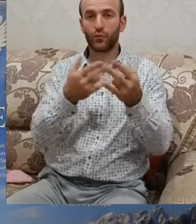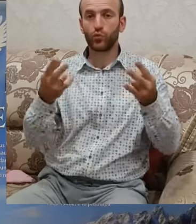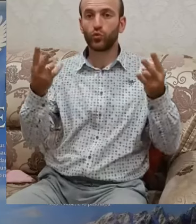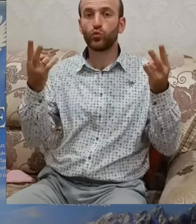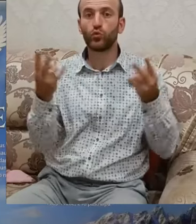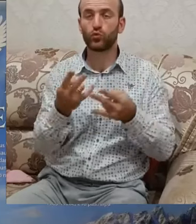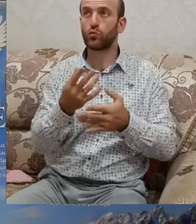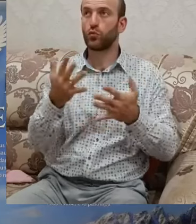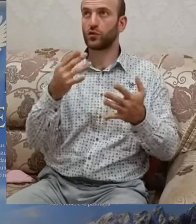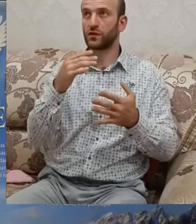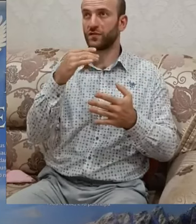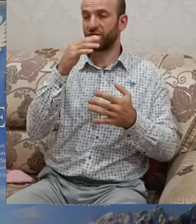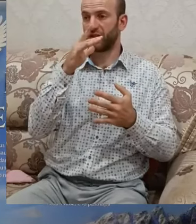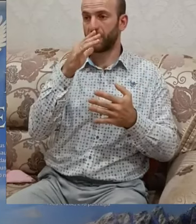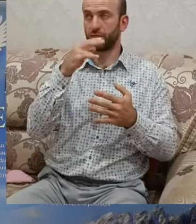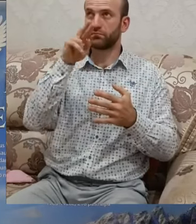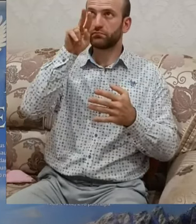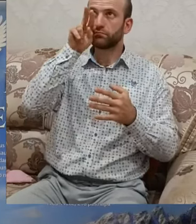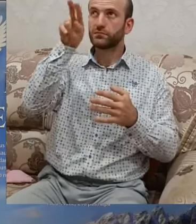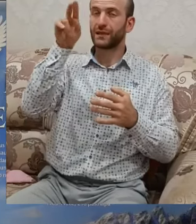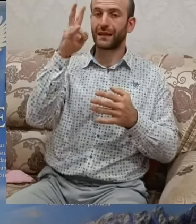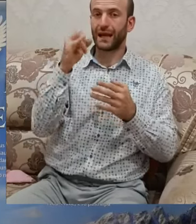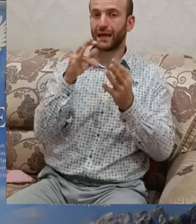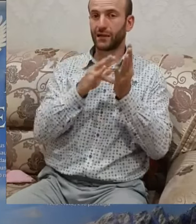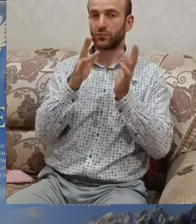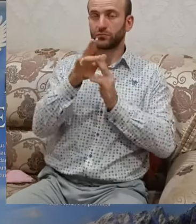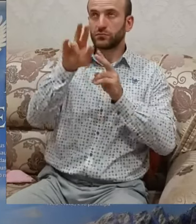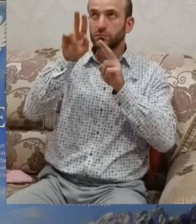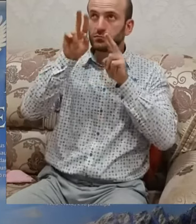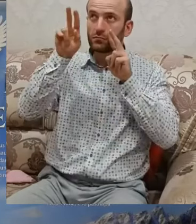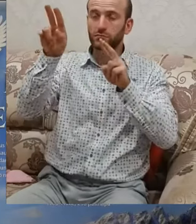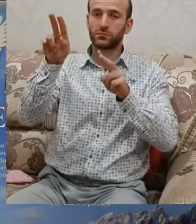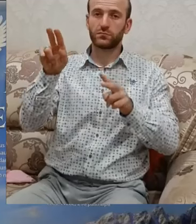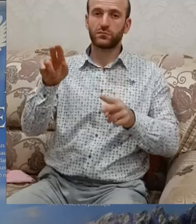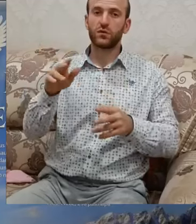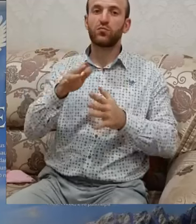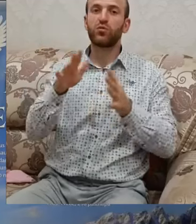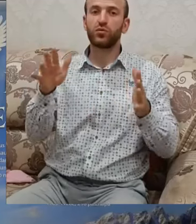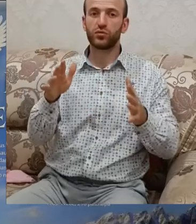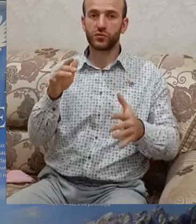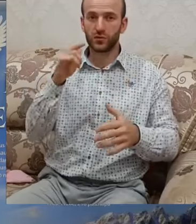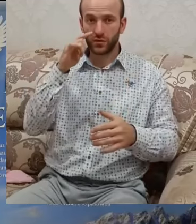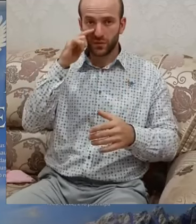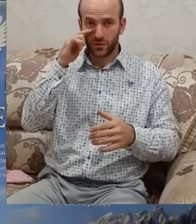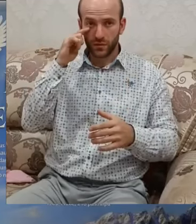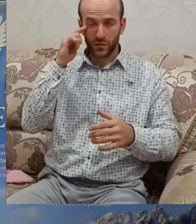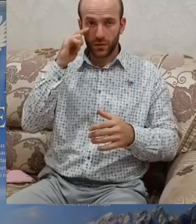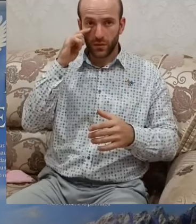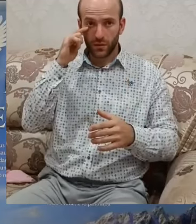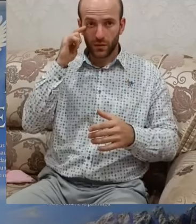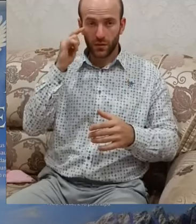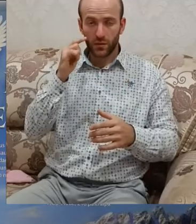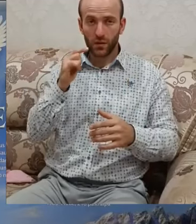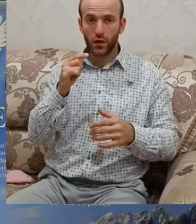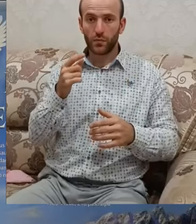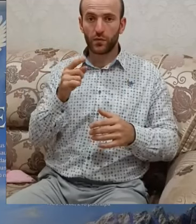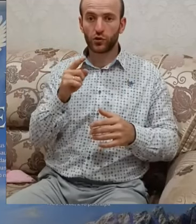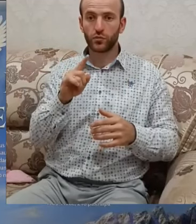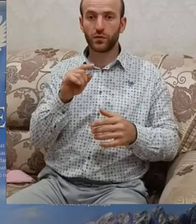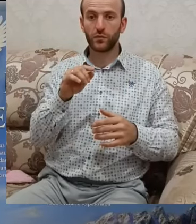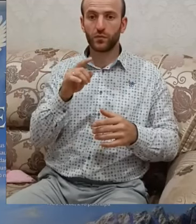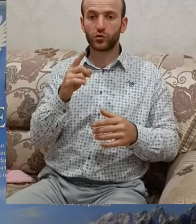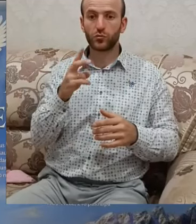Žinote, darosi baisu. Знаете, становится страшно. Kad gali pasilikti neteisingoje širdies pozicijoje. Что можешь остаться в